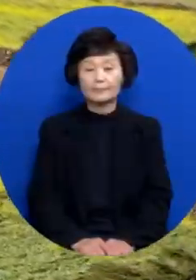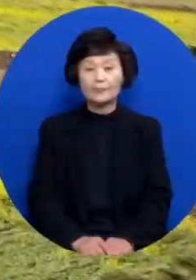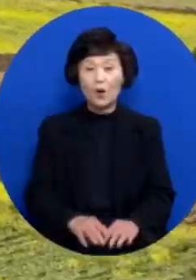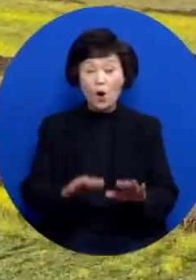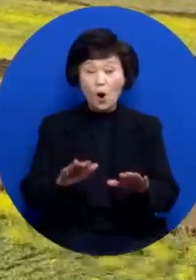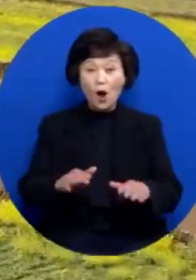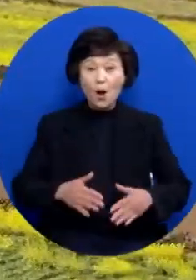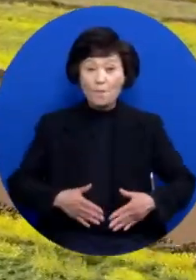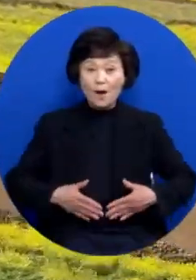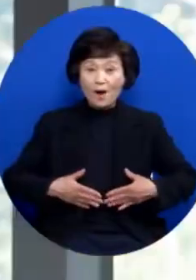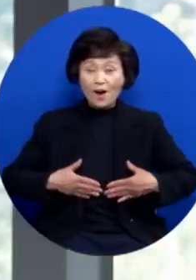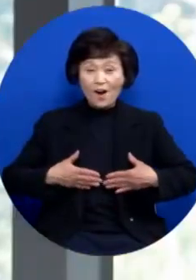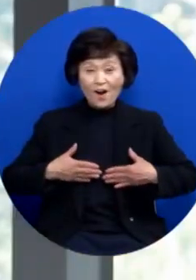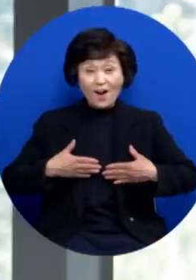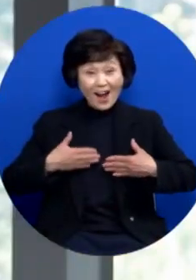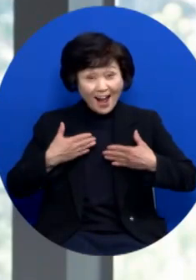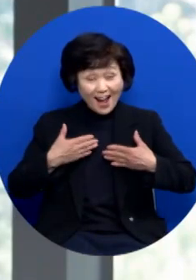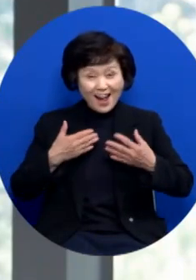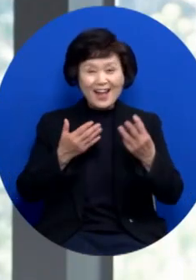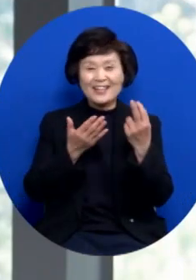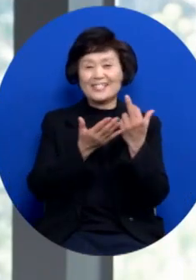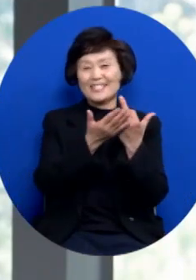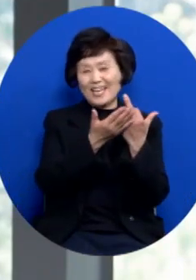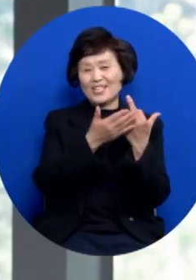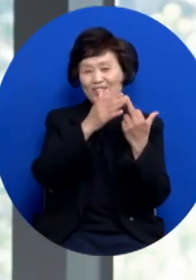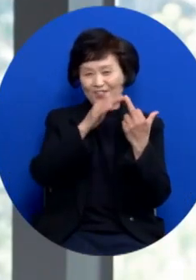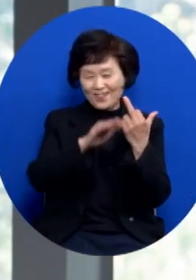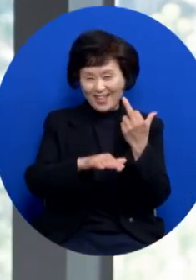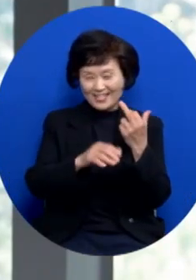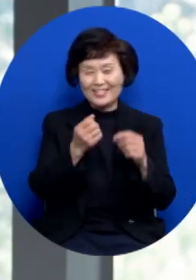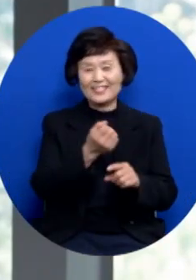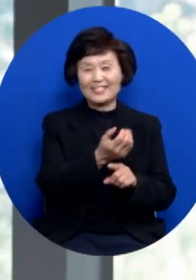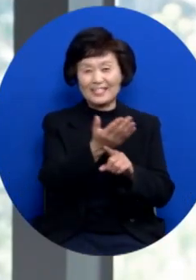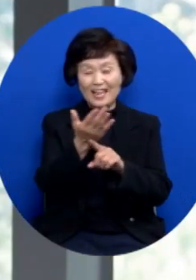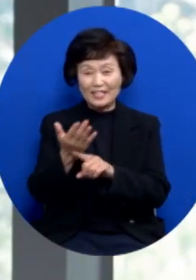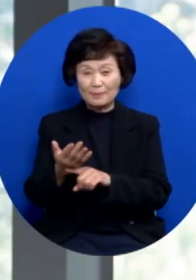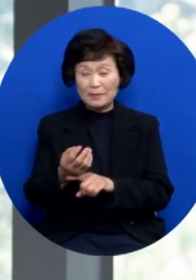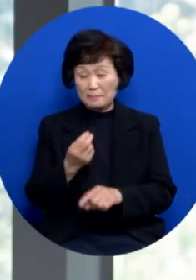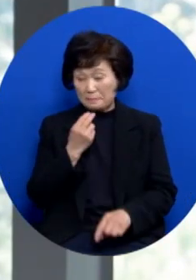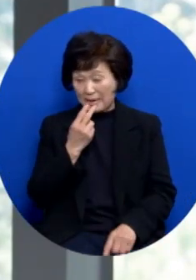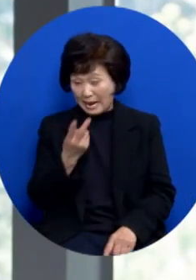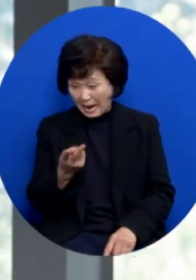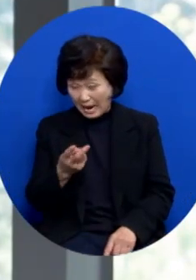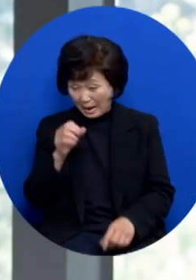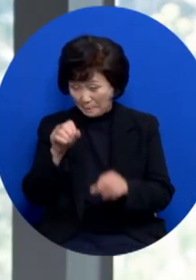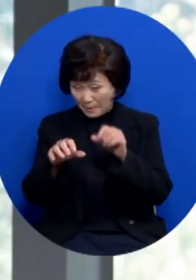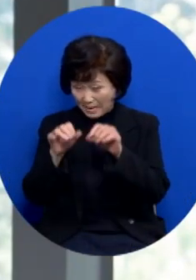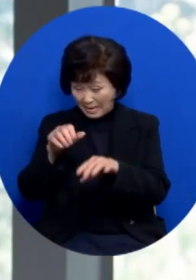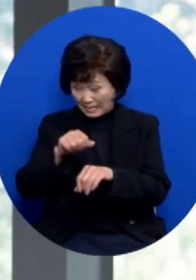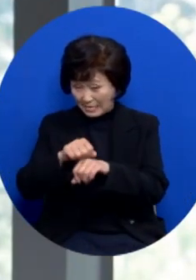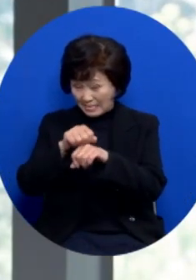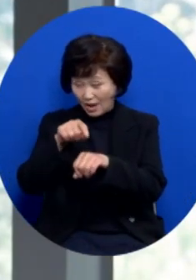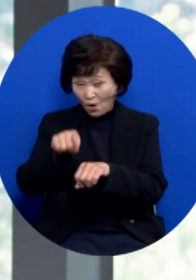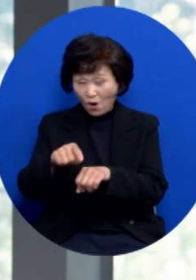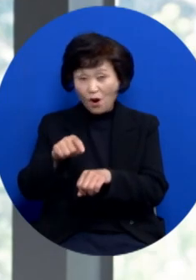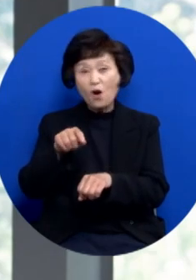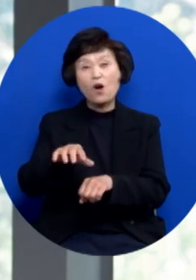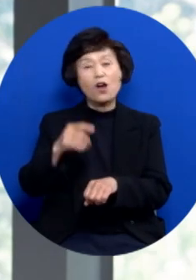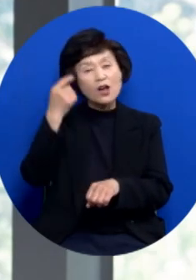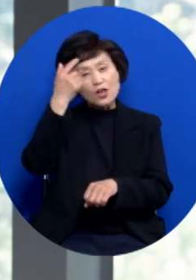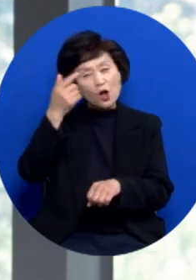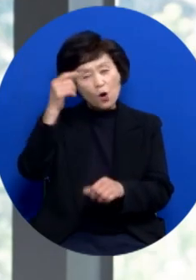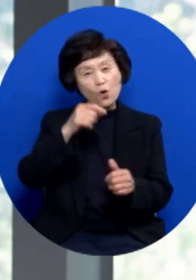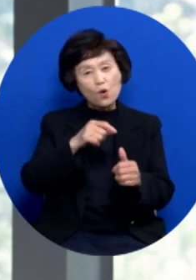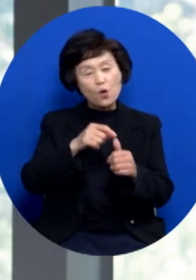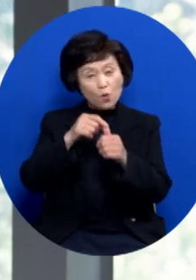오늘은 봄의 온기가 가득한 제주에서 전해드립니다. 냄새나는 하천녀 버려진 창고, 이곳에 영혼 구원을 향한